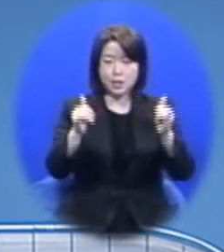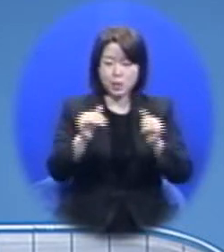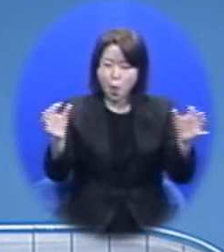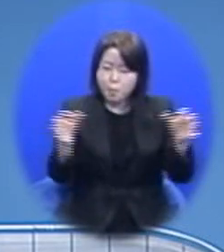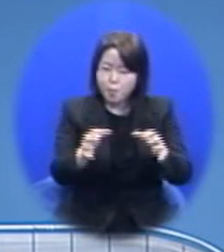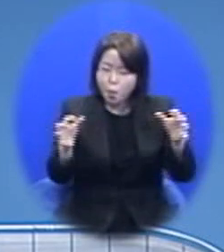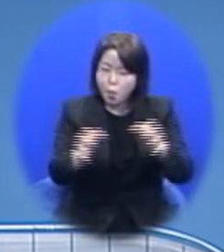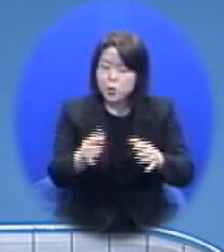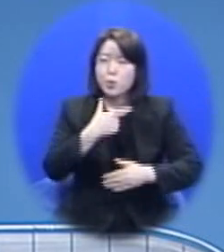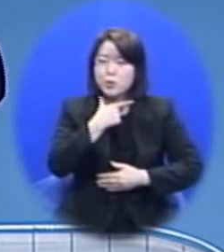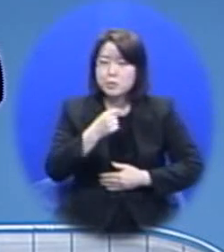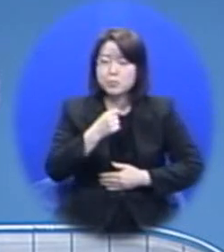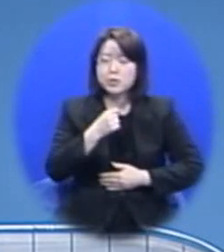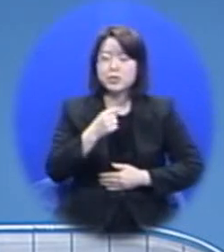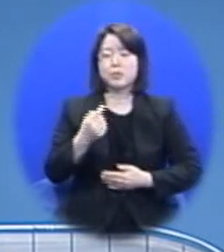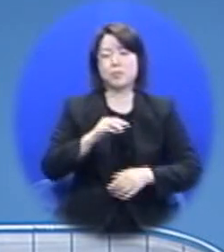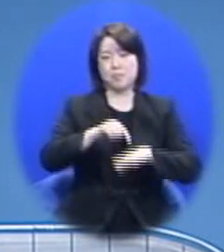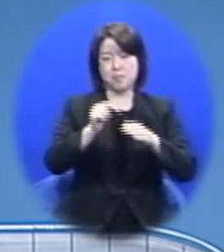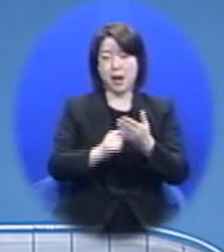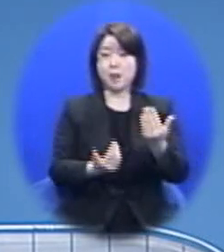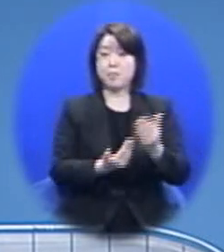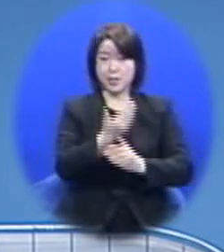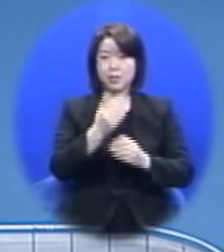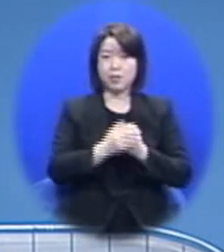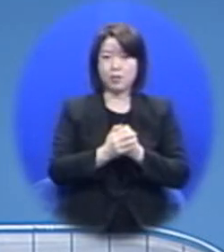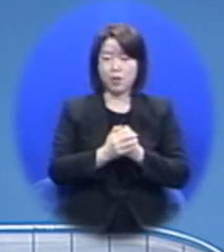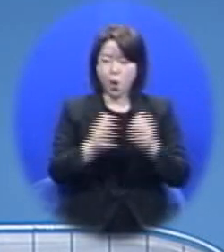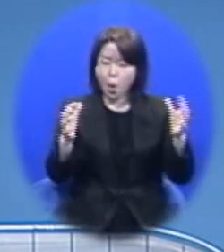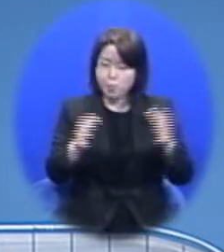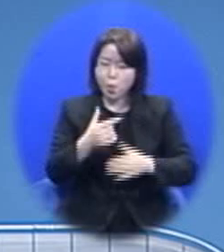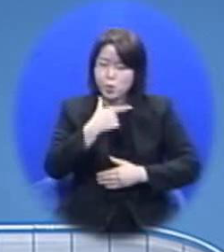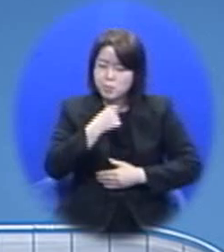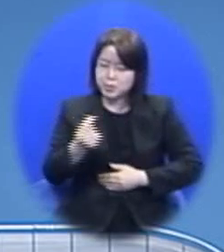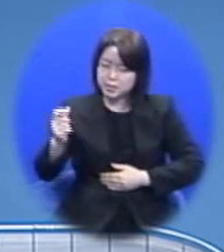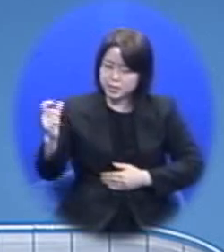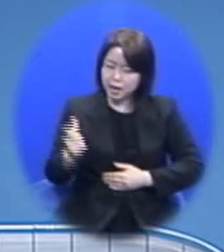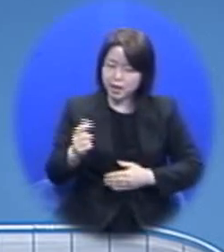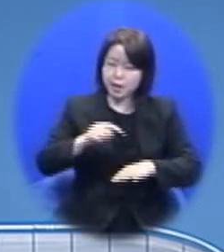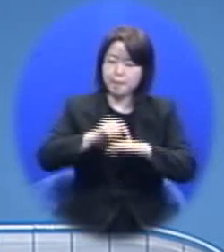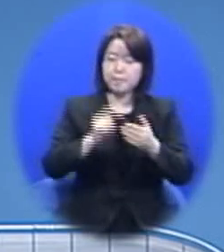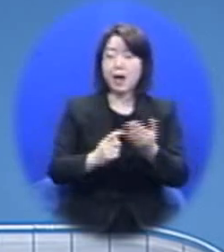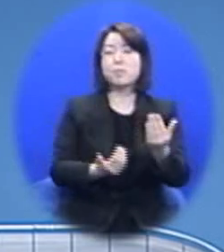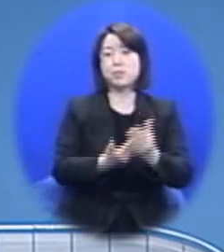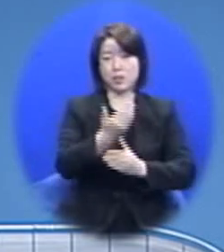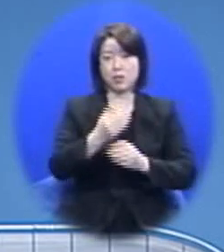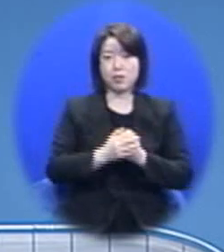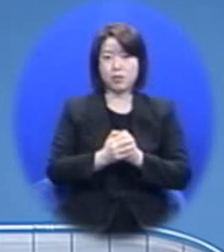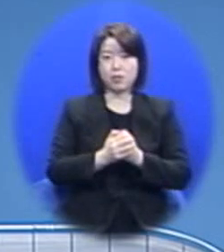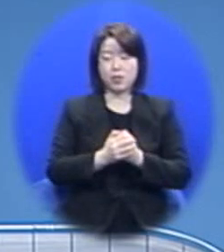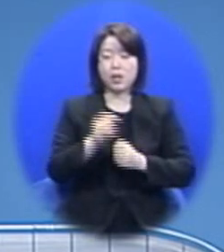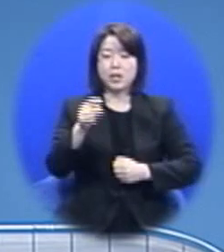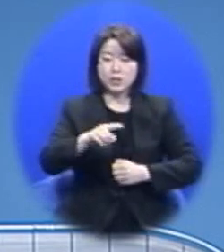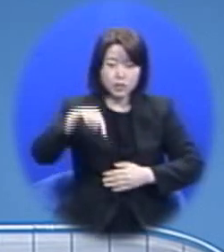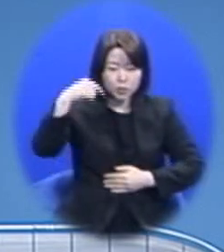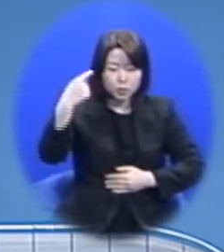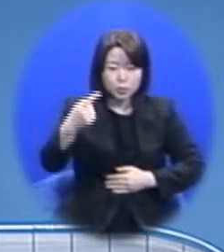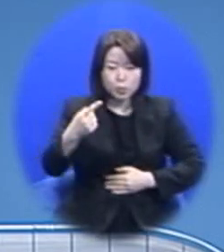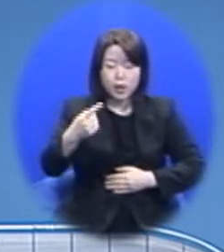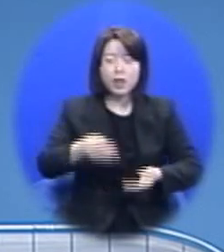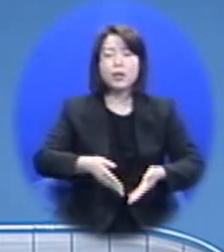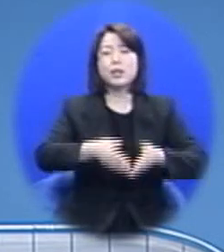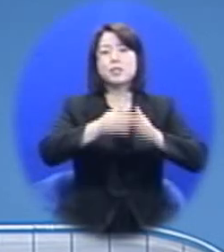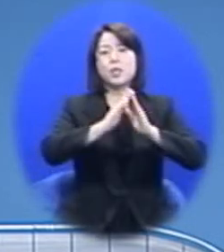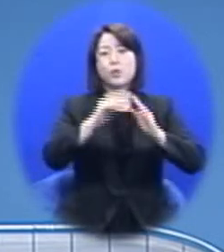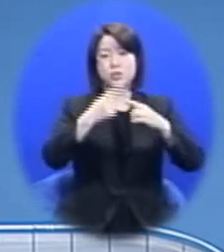성도들이 이렇게 모이고자 하는 간절한 마음이 일어났습니다. 그래서 생겨난 게 교회인 것입니다.